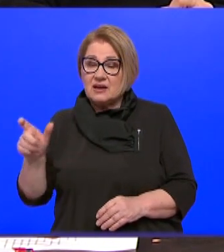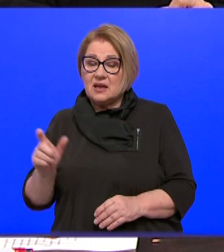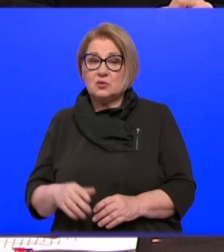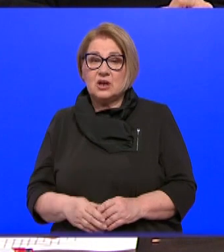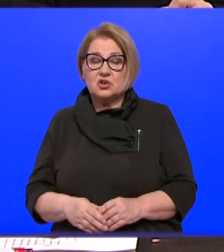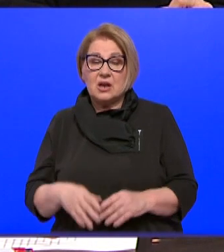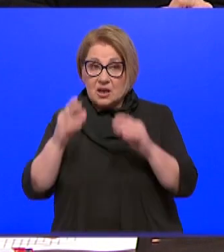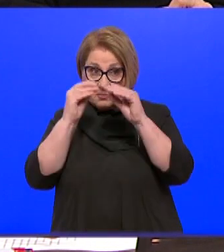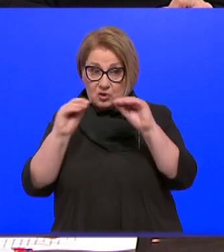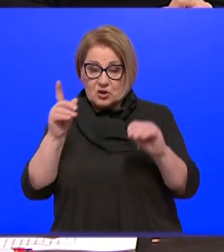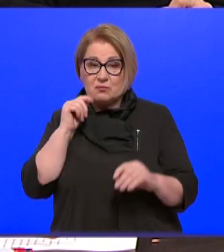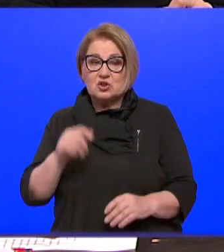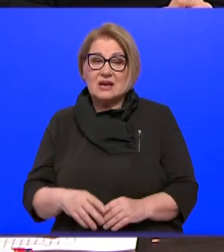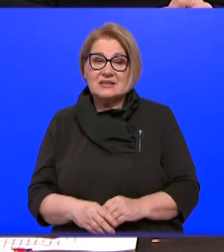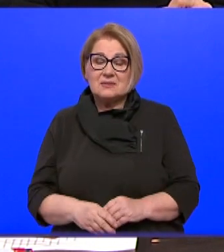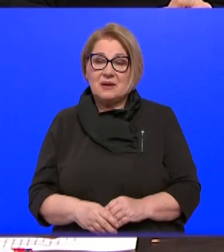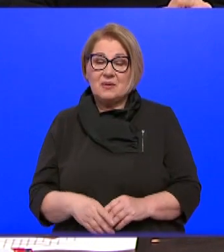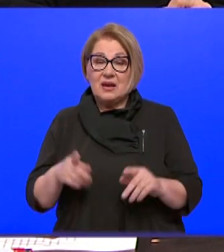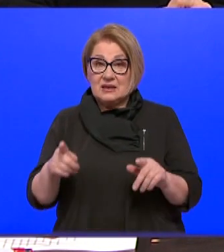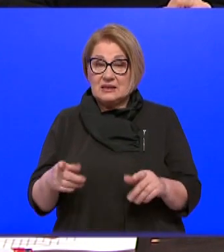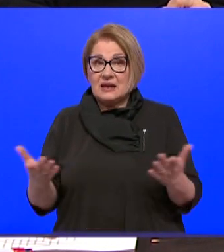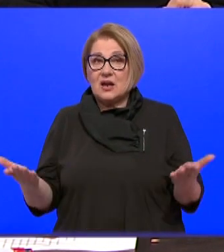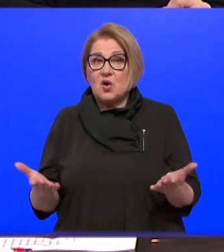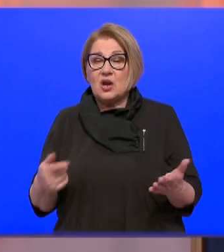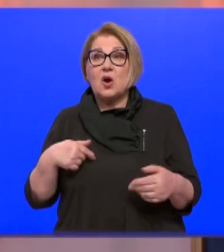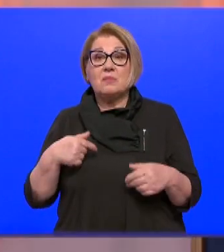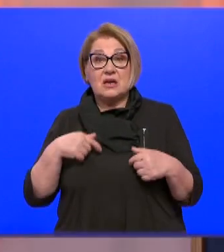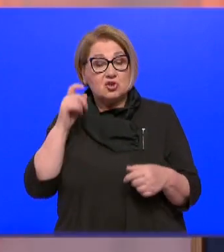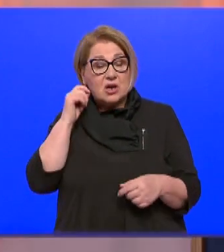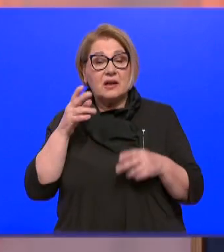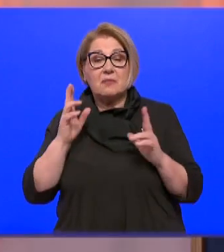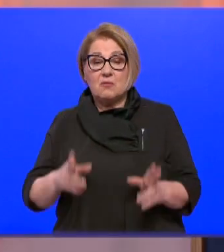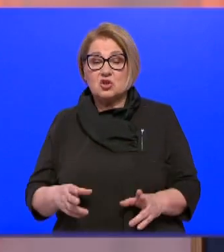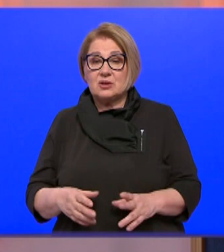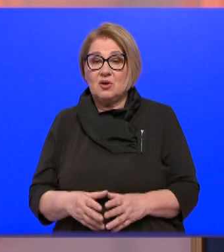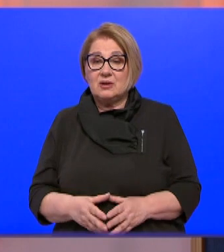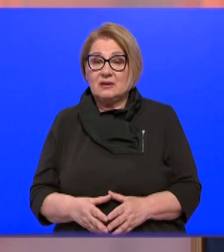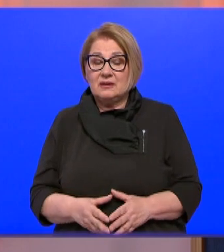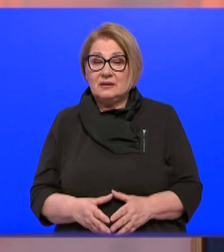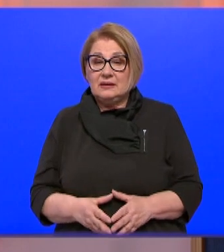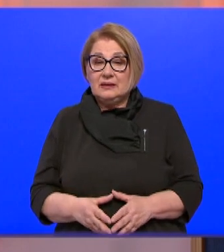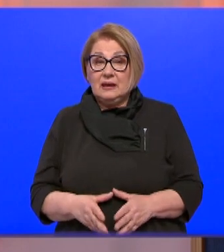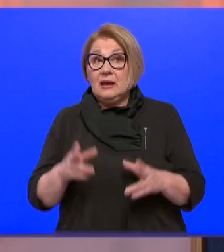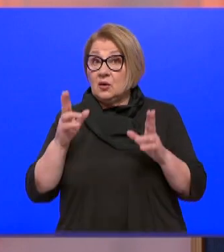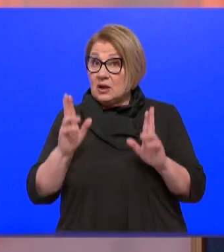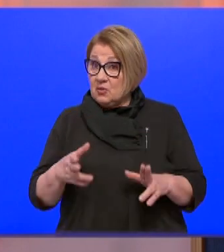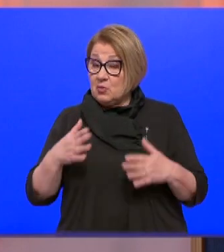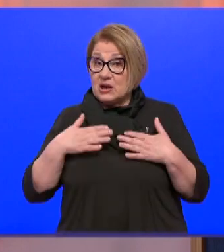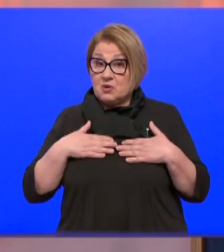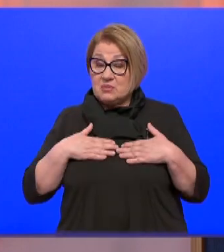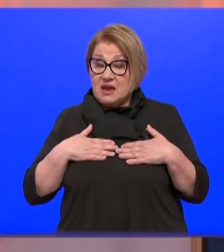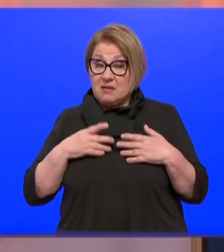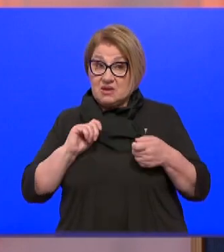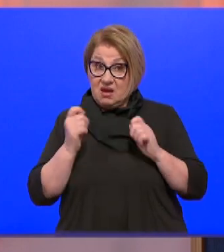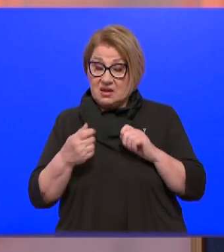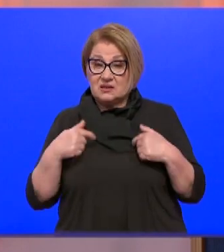rečenicu poruku muškom svijetu. U tom smislu koliko mi možemo i koliko mi zapravo moramo mijenjati svoj status. Znamo